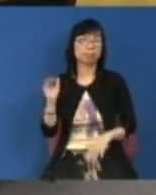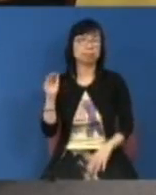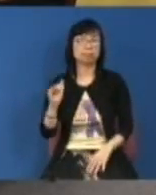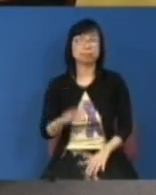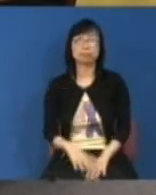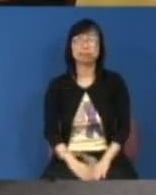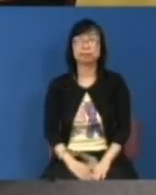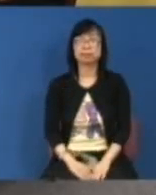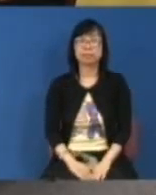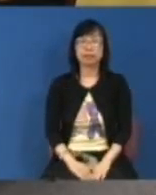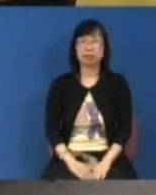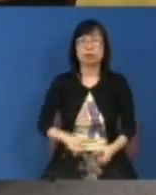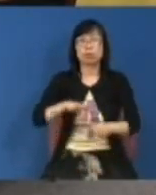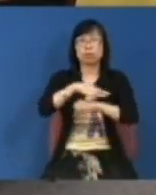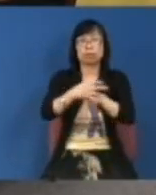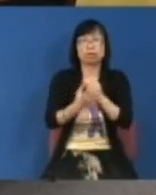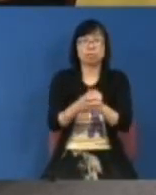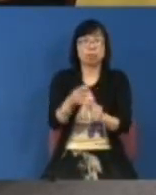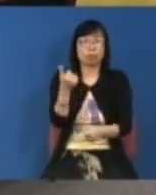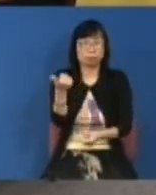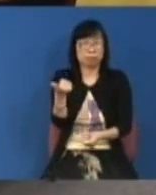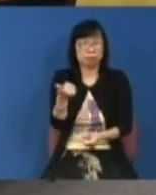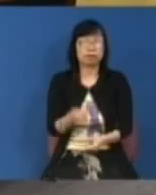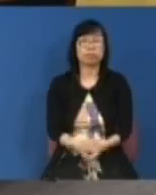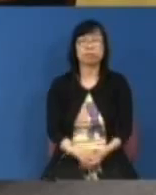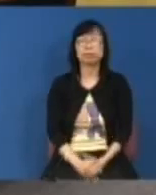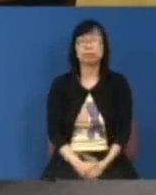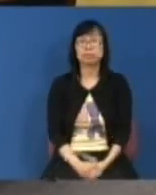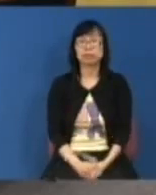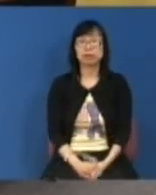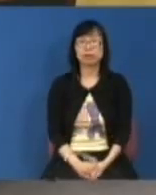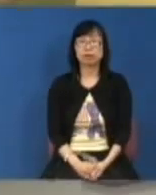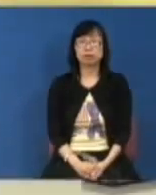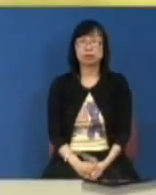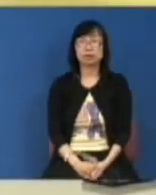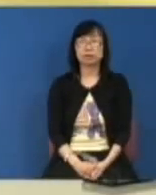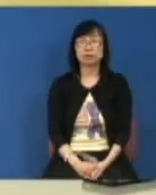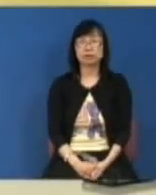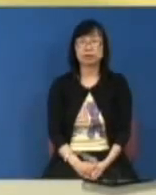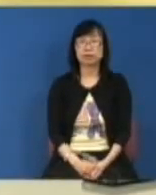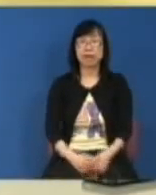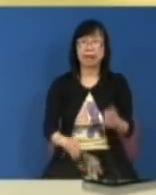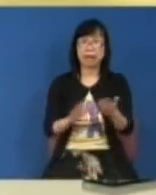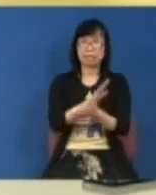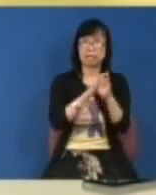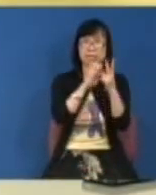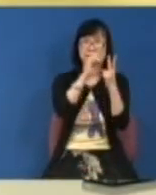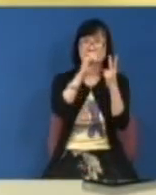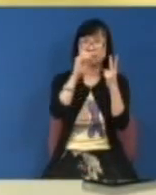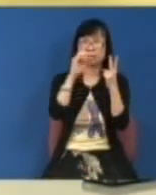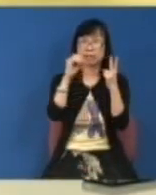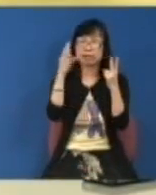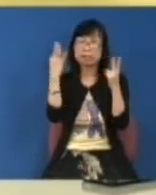然是這個世界非常美妙啦、嗯、是不是？老實說，在2003年的